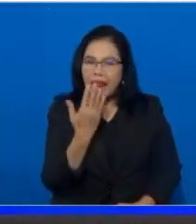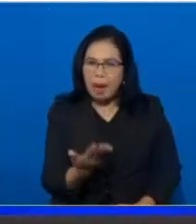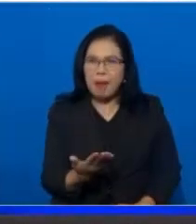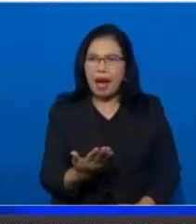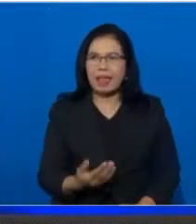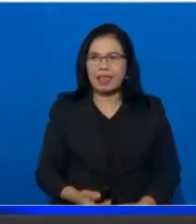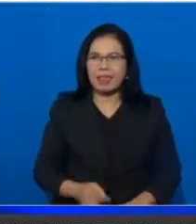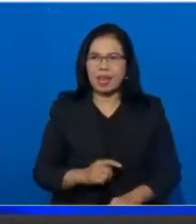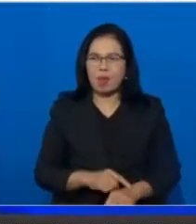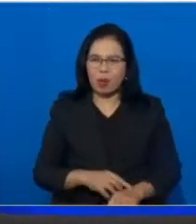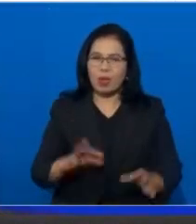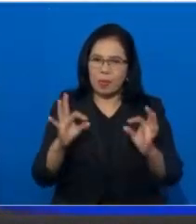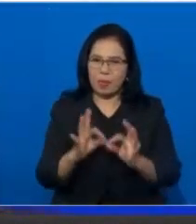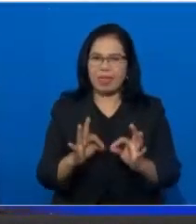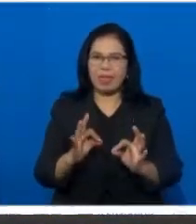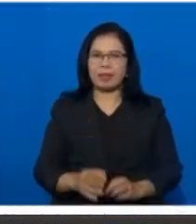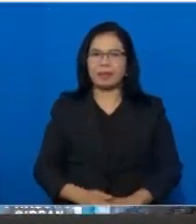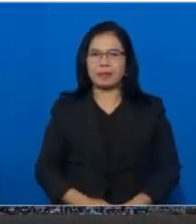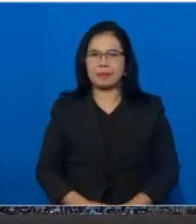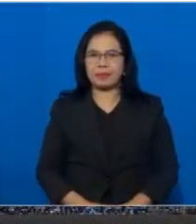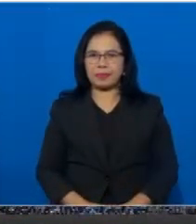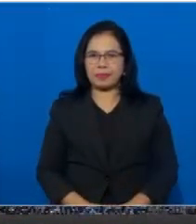di waktu yang tepat.